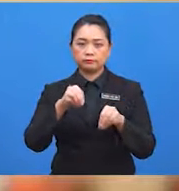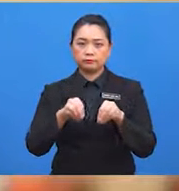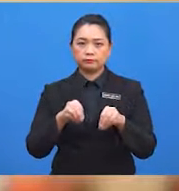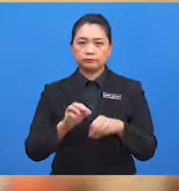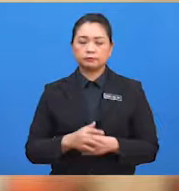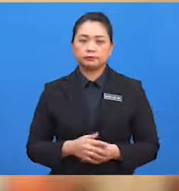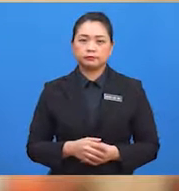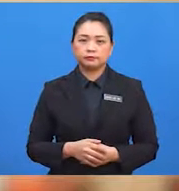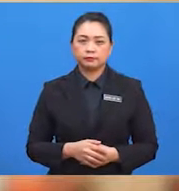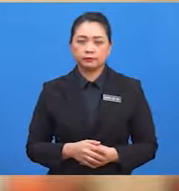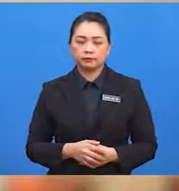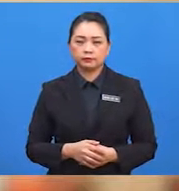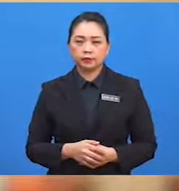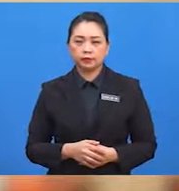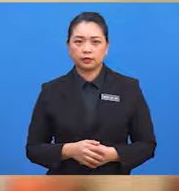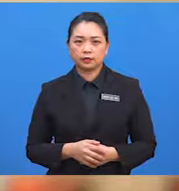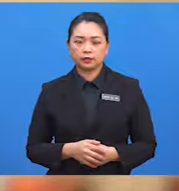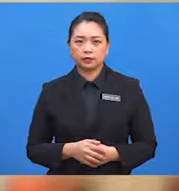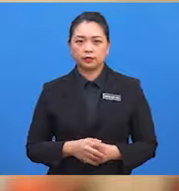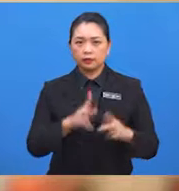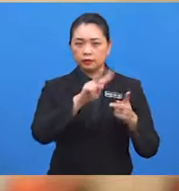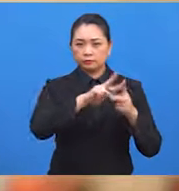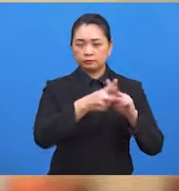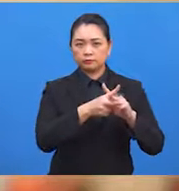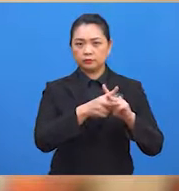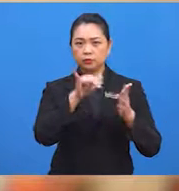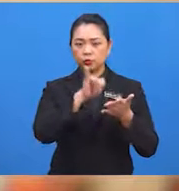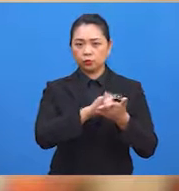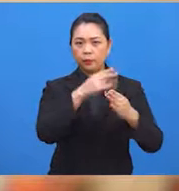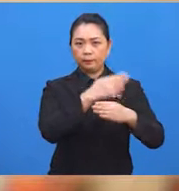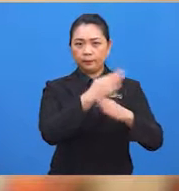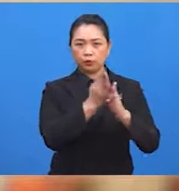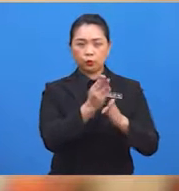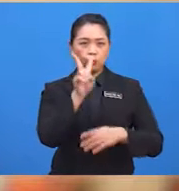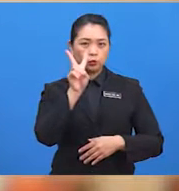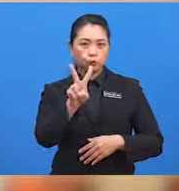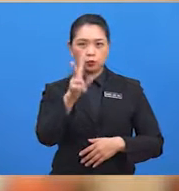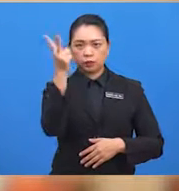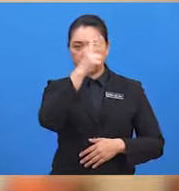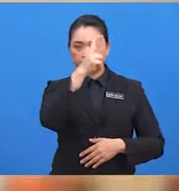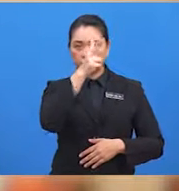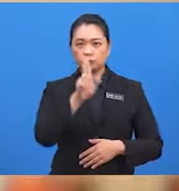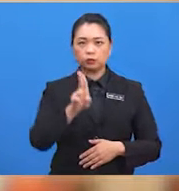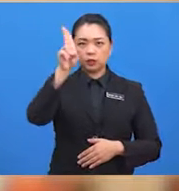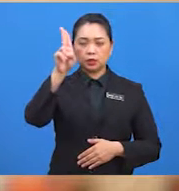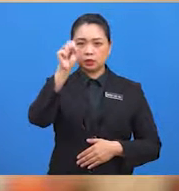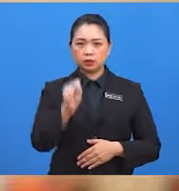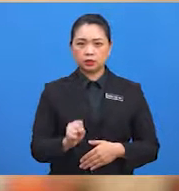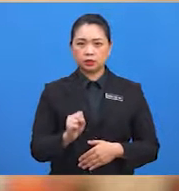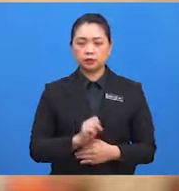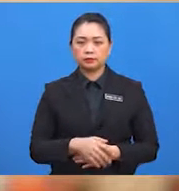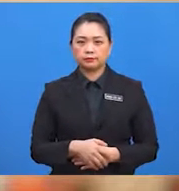Masihi. Perkampungan tersebut membentuk dua kerajaan, iaitu Kerajaan Utara dan Kerajaan